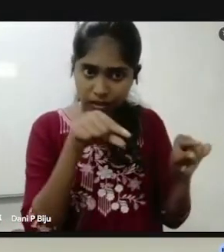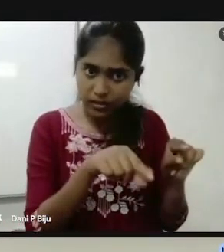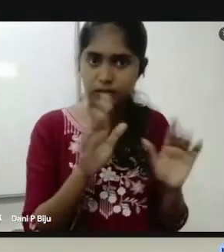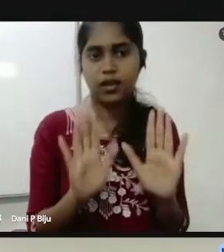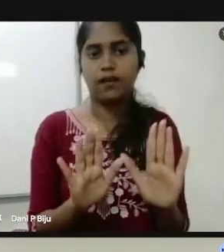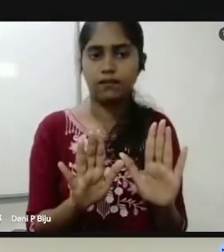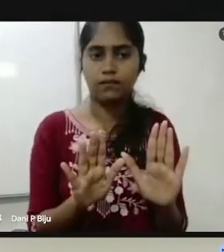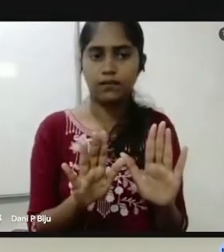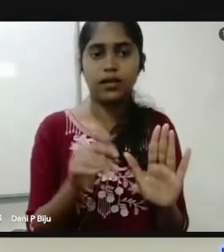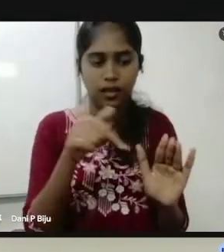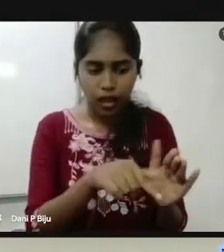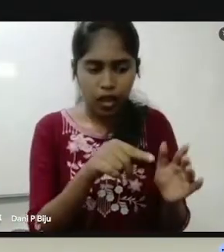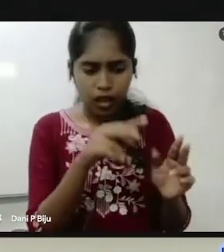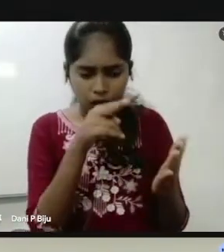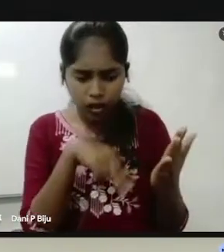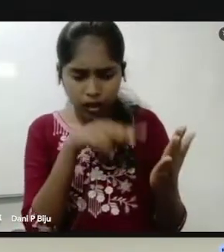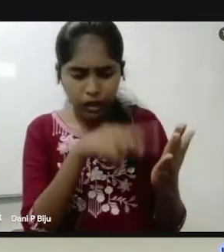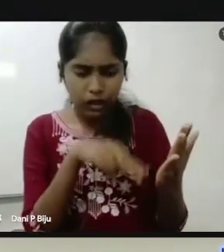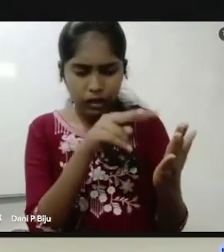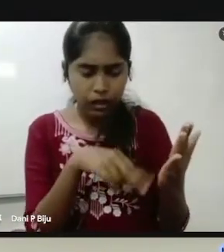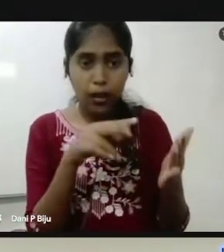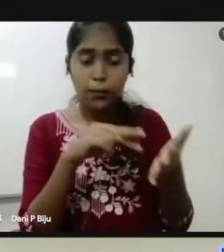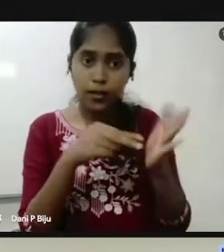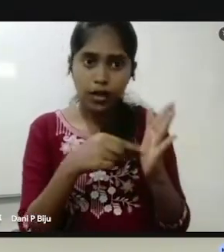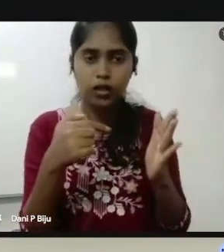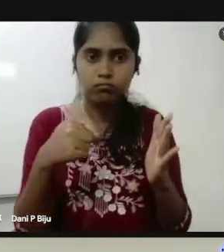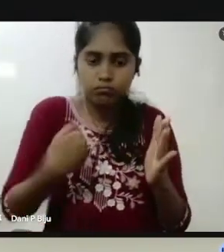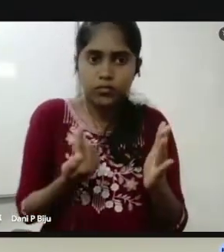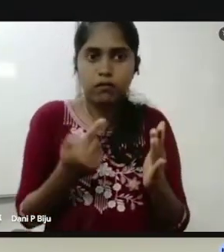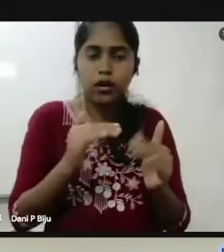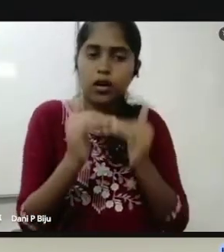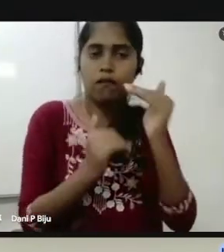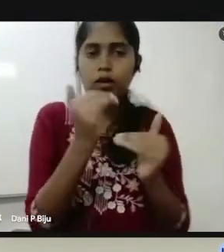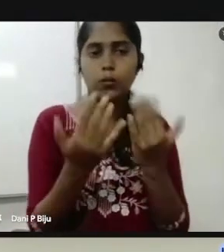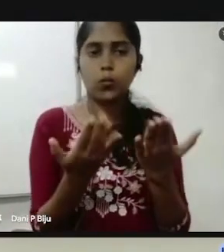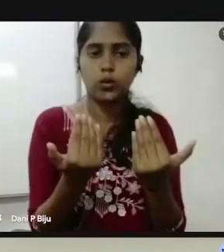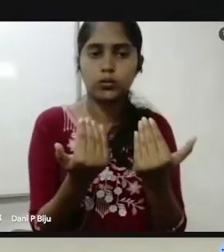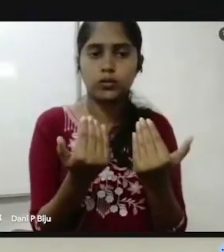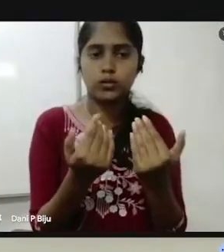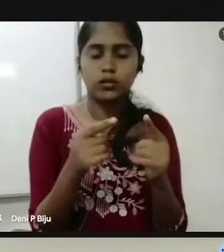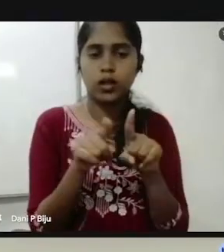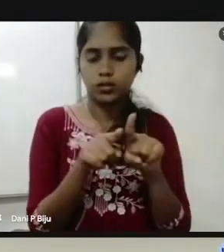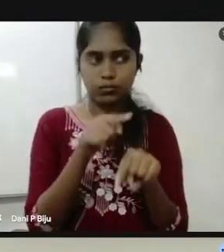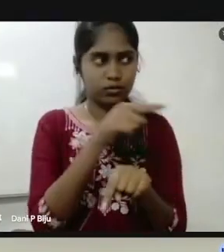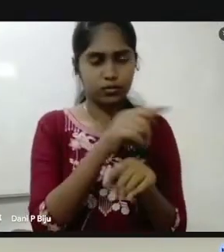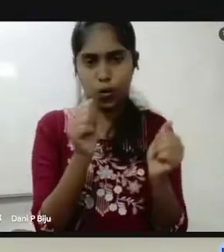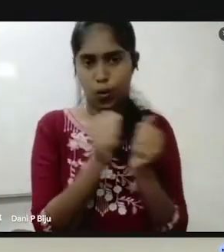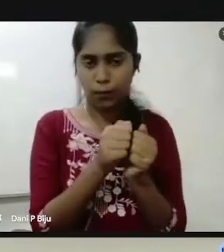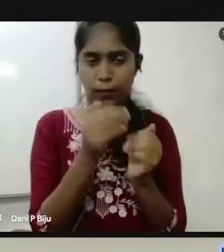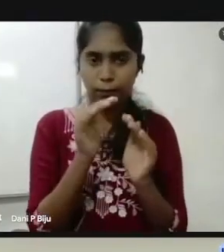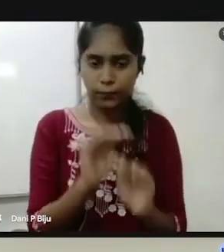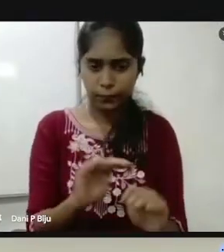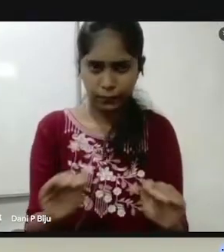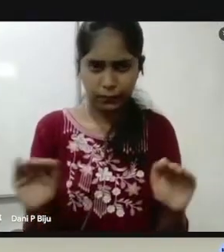മനസ്സിലായാലും ഇല്ലെങ്കിലും നമ്മളത് എക്സ്പോജർ അവർക്ക് ആദ്യമേ തന്നെ ഇപ്പൊ ഞാനിവിടെ വരുന്ന എല്ലാ കുട്ടികൾക്കും അവർക്ക് എഴുതാൻ വായിക്കാനും അറിയാവോ ഇല്ലയോ പിക്ചർ